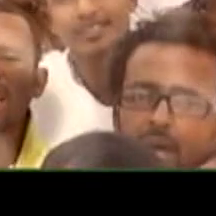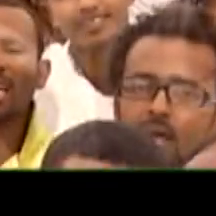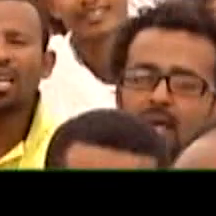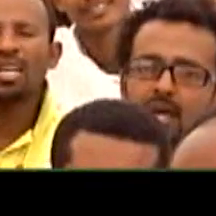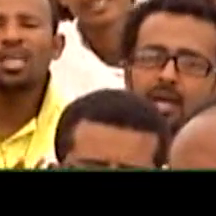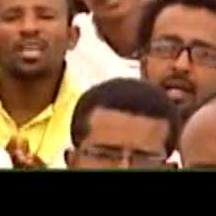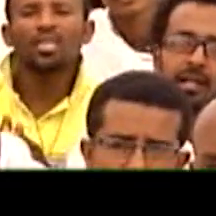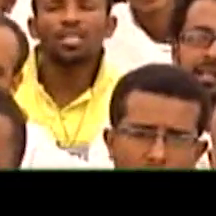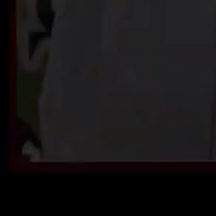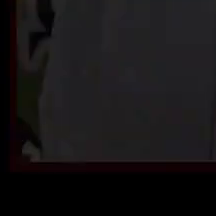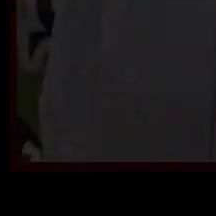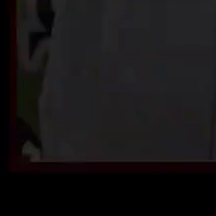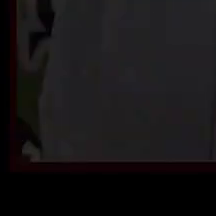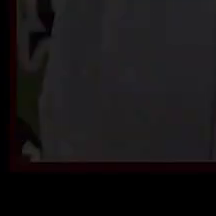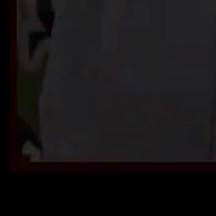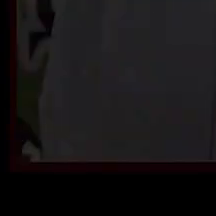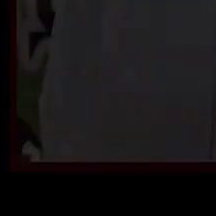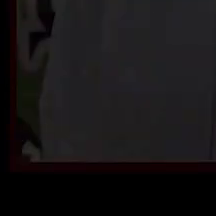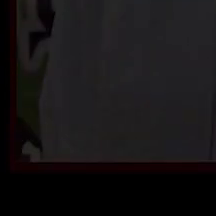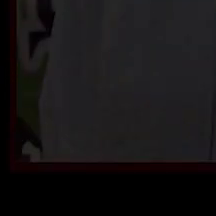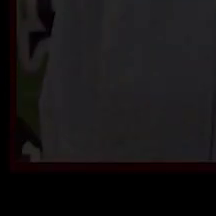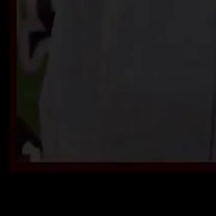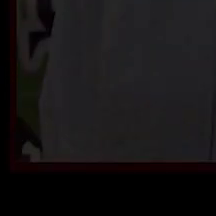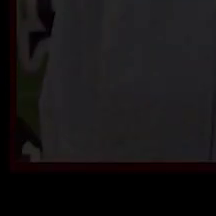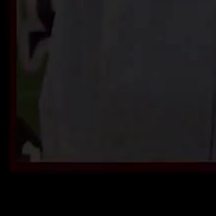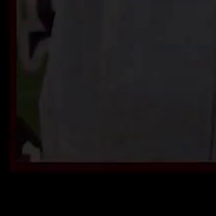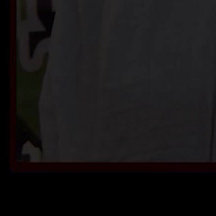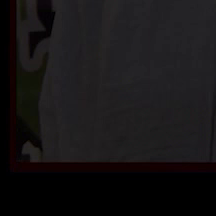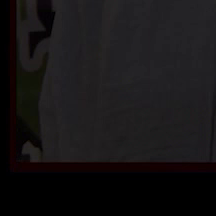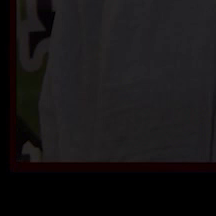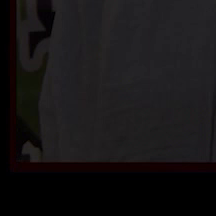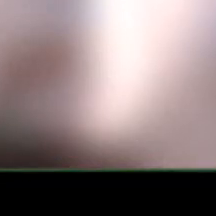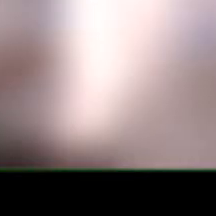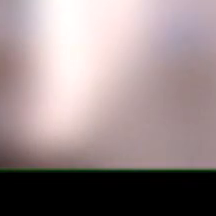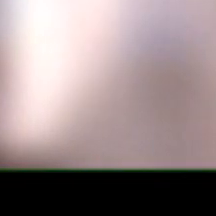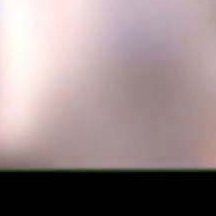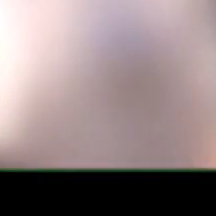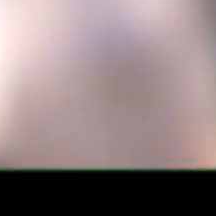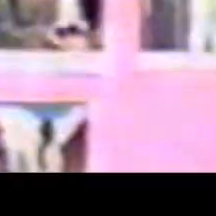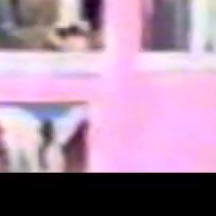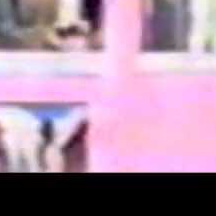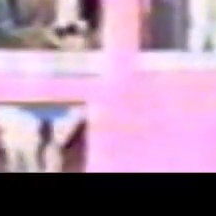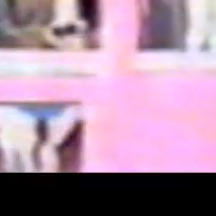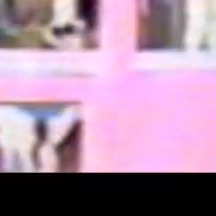ዘማሪያን ይቀርባል። ትኬቱን በመግዛት ዝግጅት እንዲያደርጉ ጥሪያችንን እናስተላልፋለን።